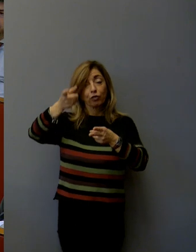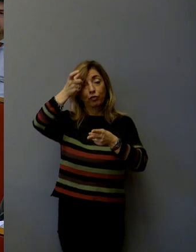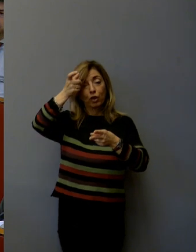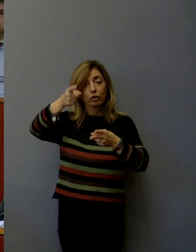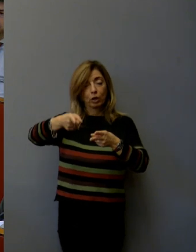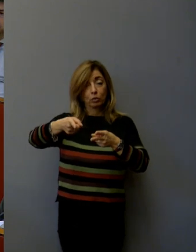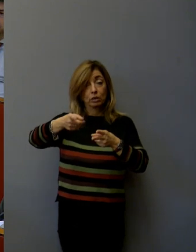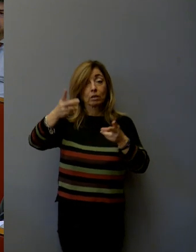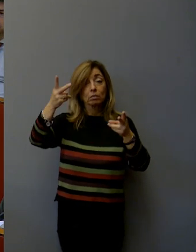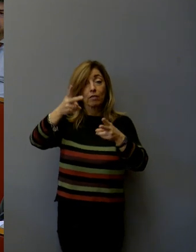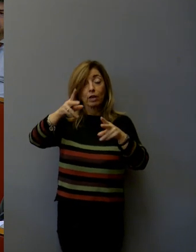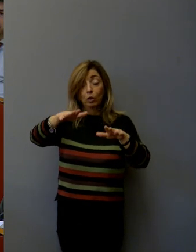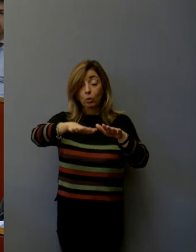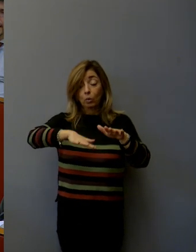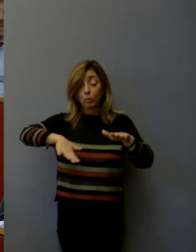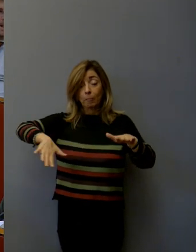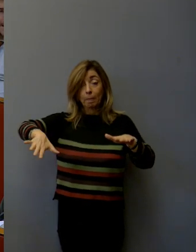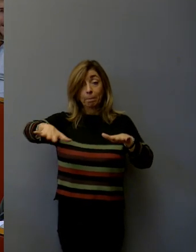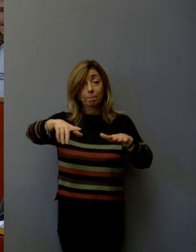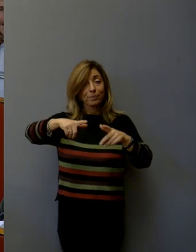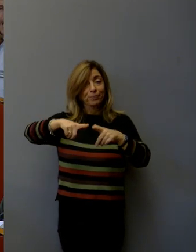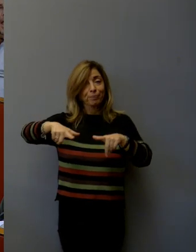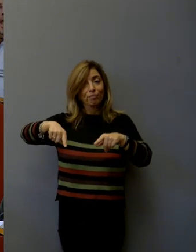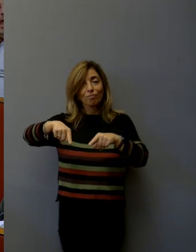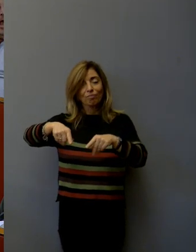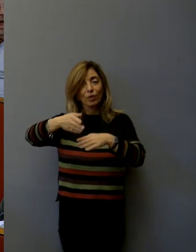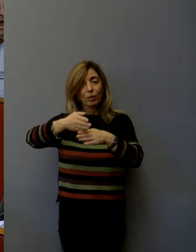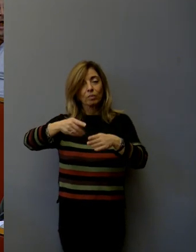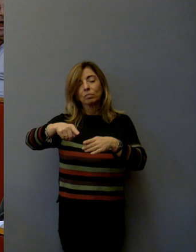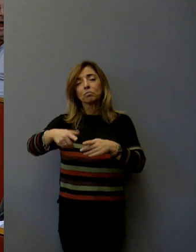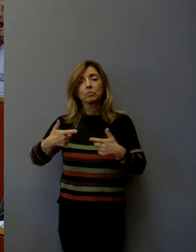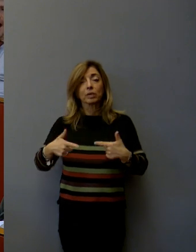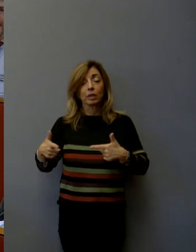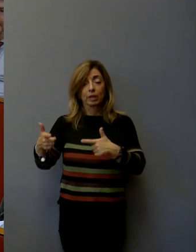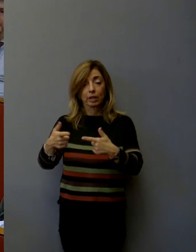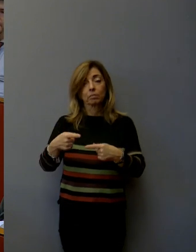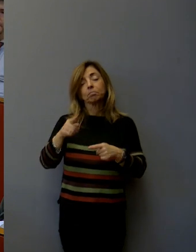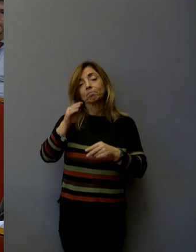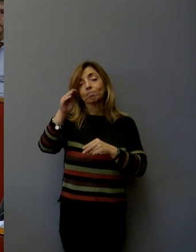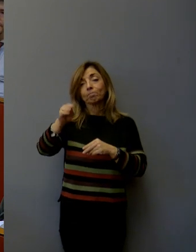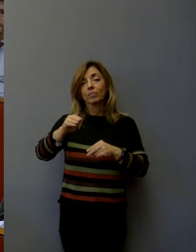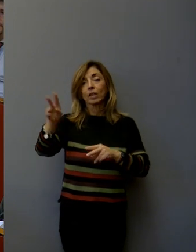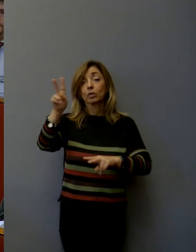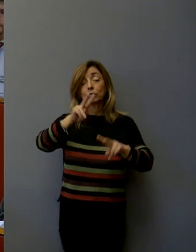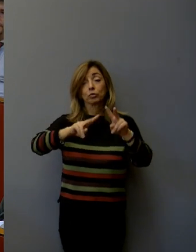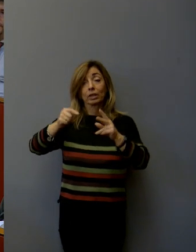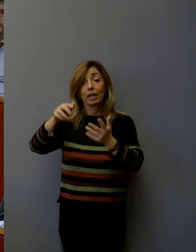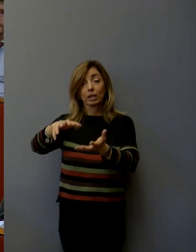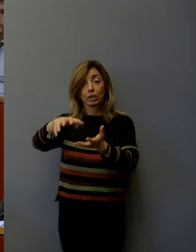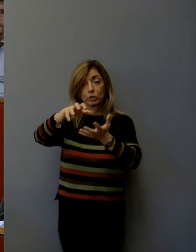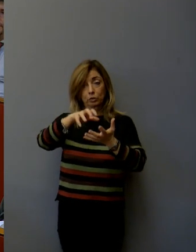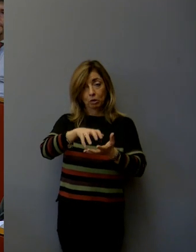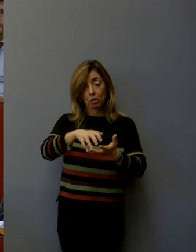niente Quindi l'invito è ovviamente a reperire le risorse che secondo me quel piano RR ce ne sono quante ne vogliamo